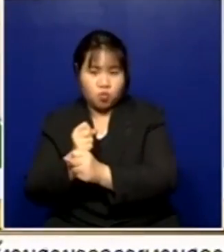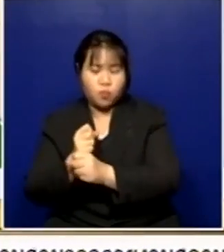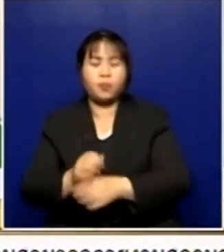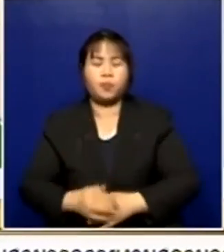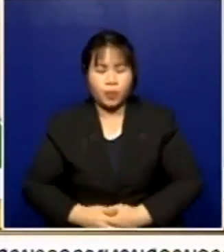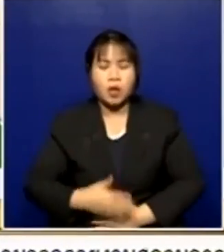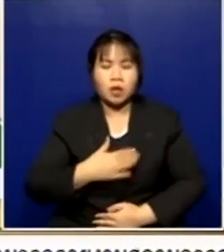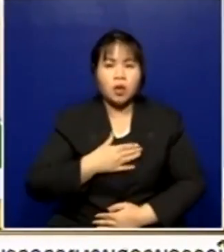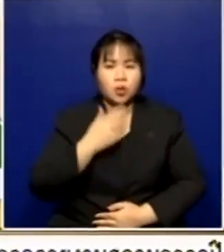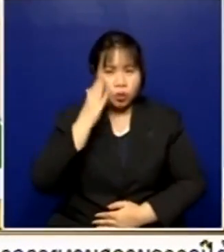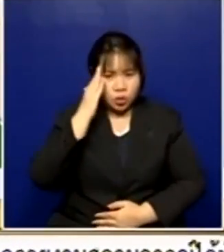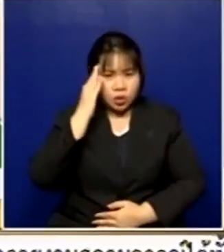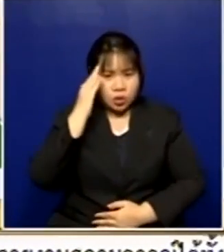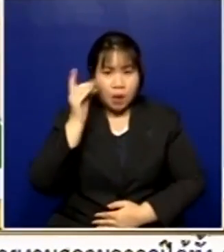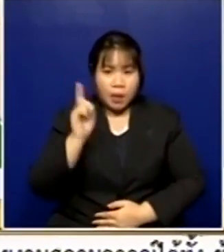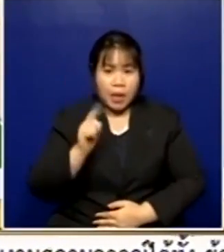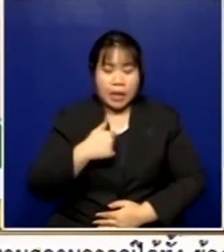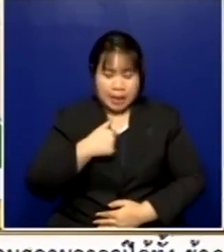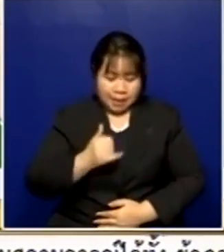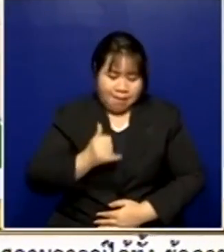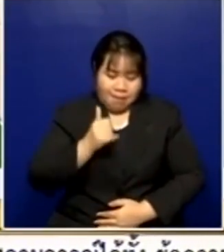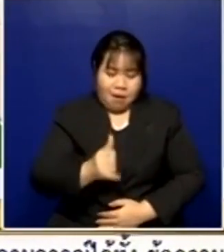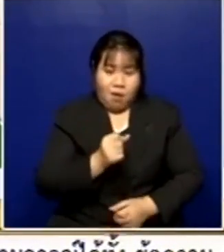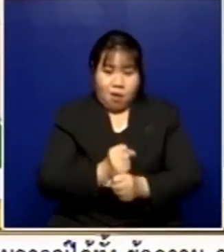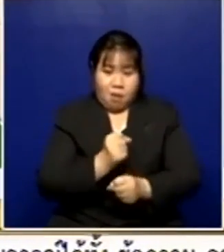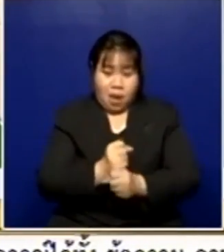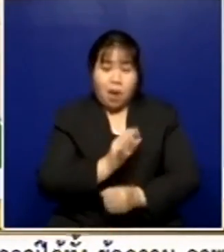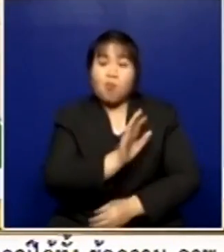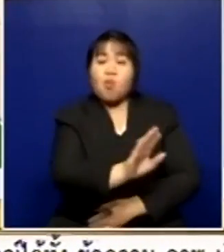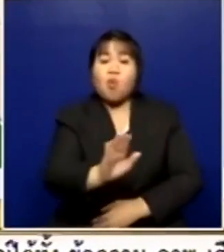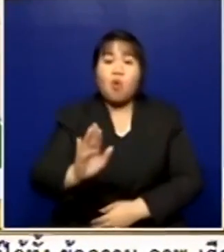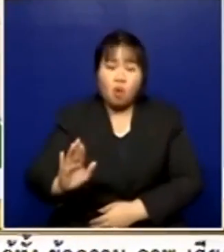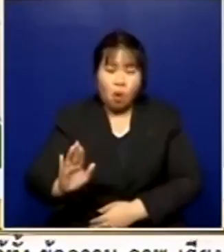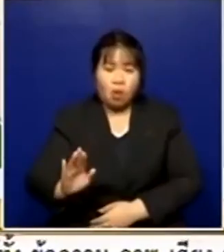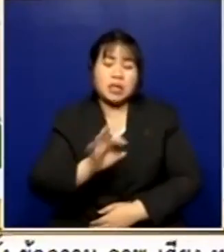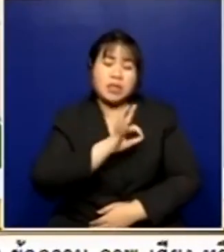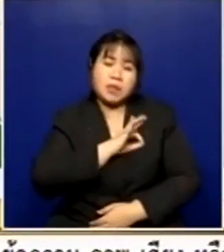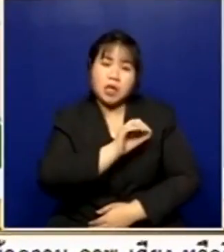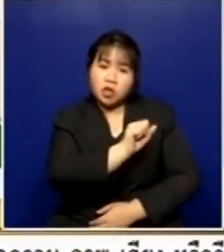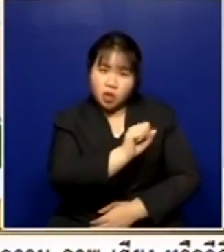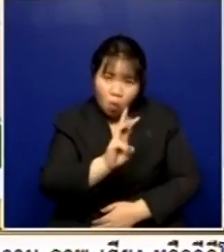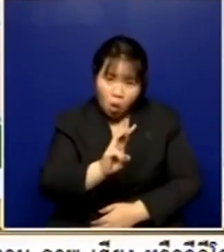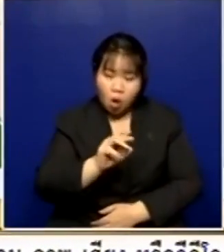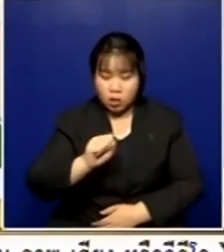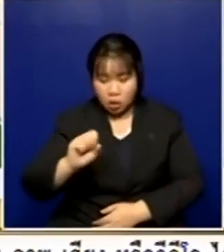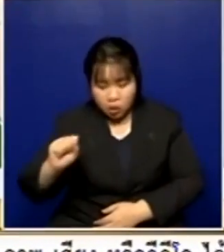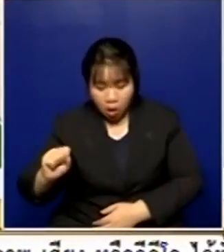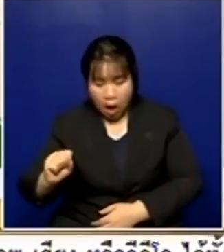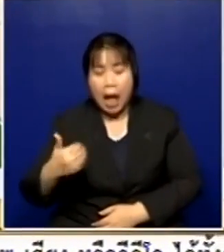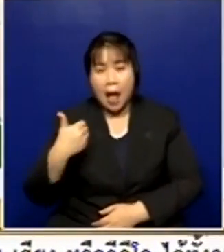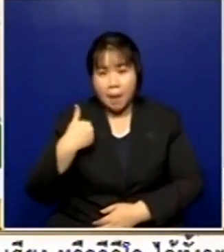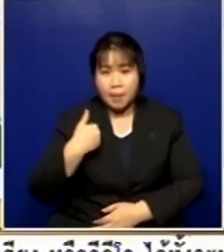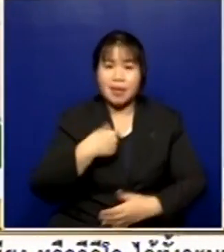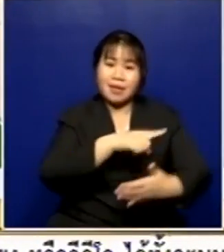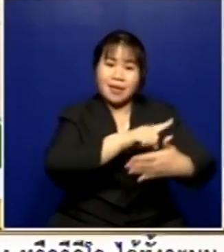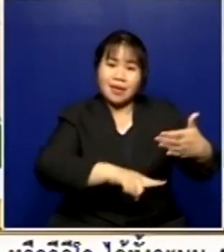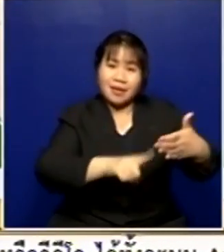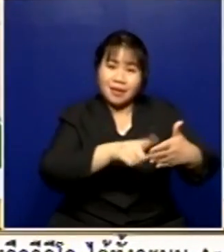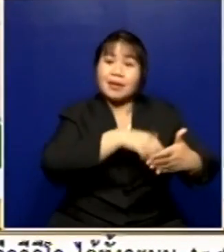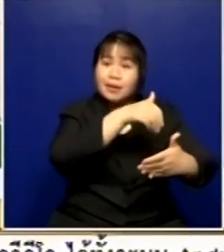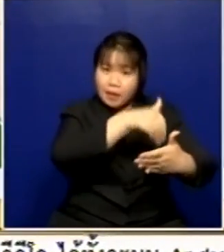เข้าใจว่าการตัดสินใจเข้ามาทำหน้าที่สมาชิกรัฐสภาไม่ว่าจะมาโดยการได้รับการเลือกตั้งจากประชาชน